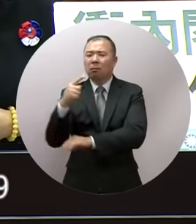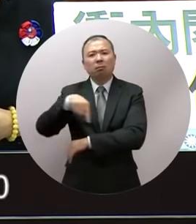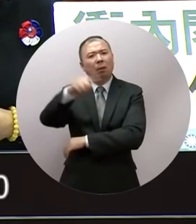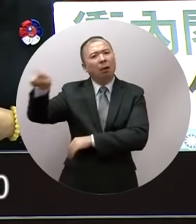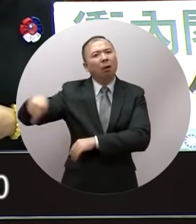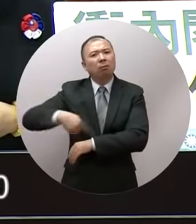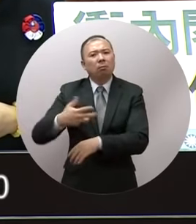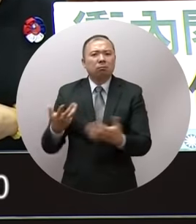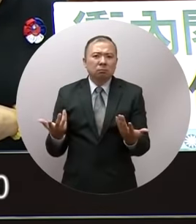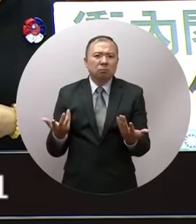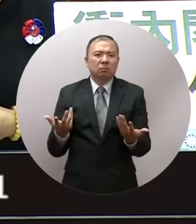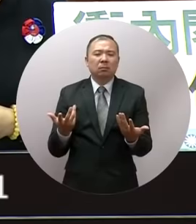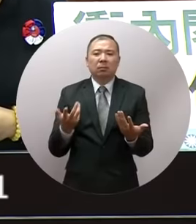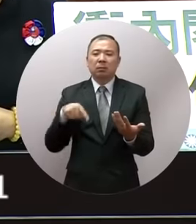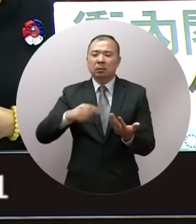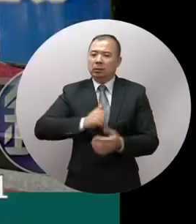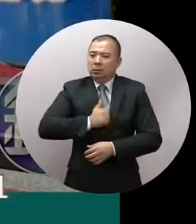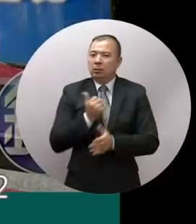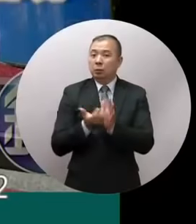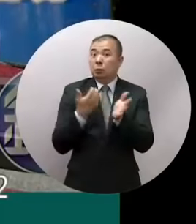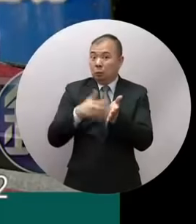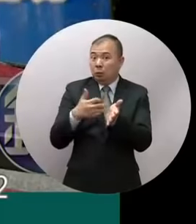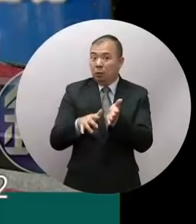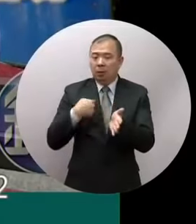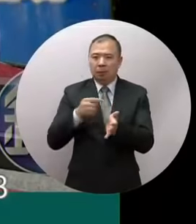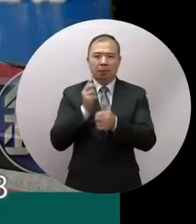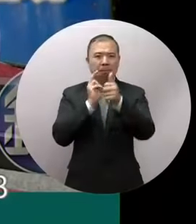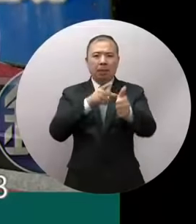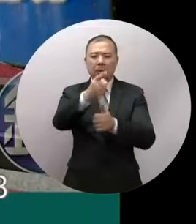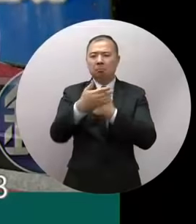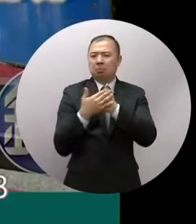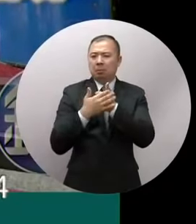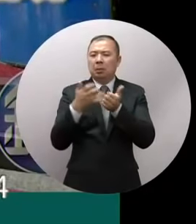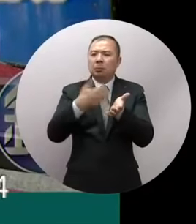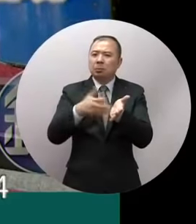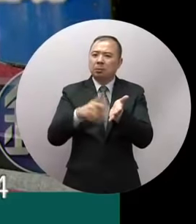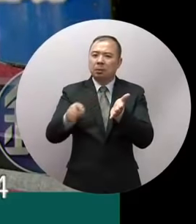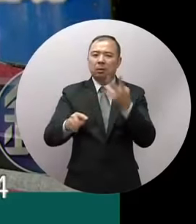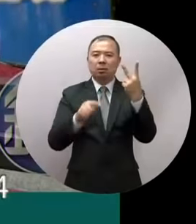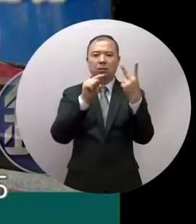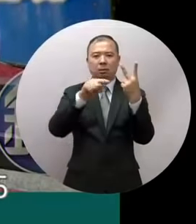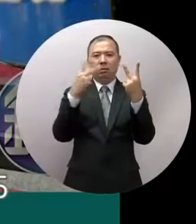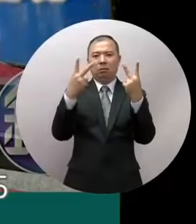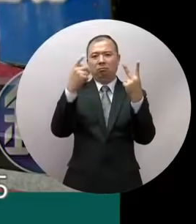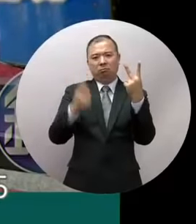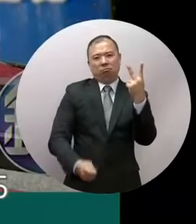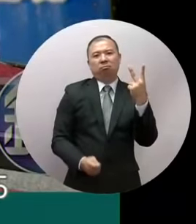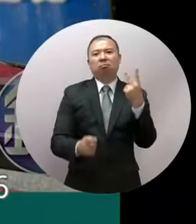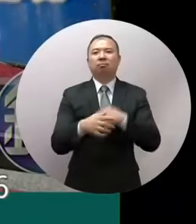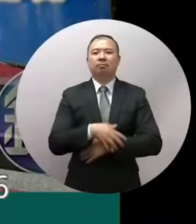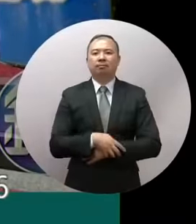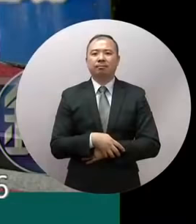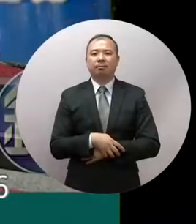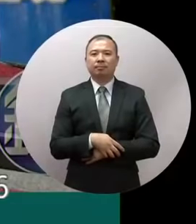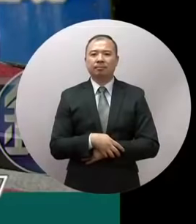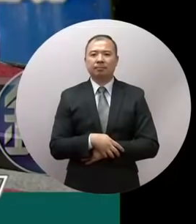警消的这部分，其实预算我请他们去帮我精算过，大概是2.2亿而已哈，而且我们那个